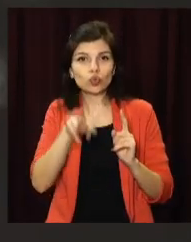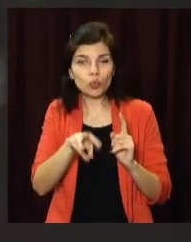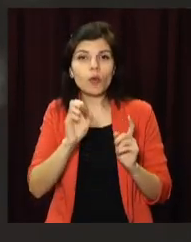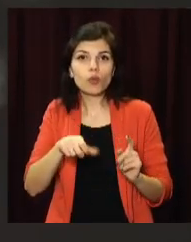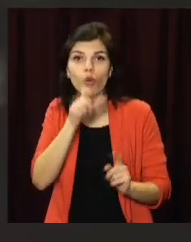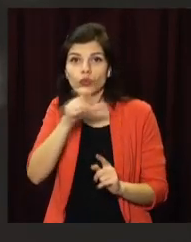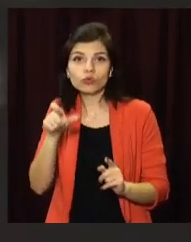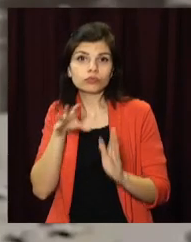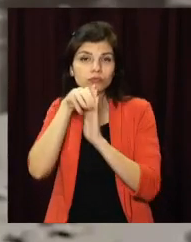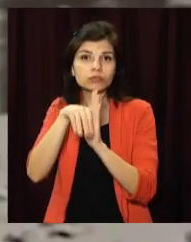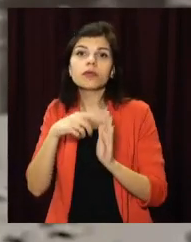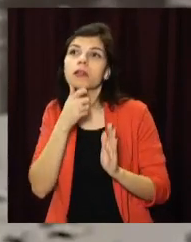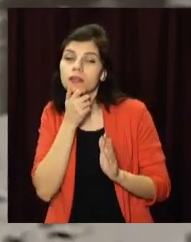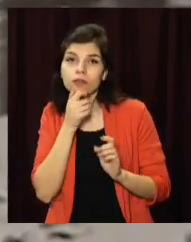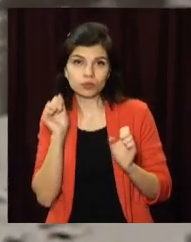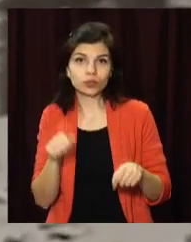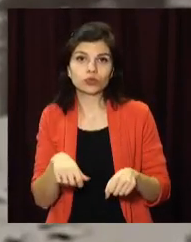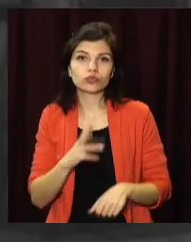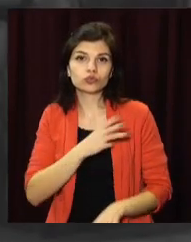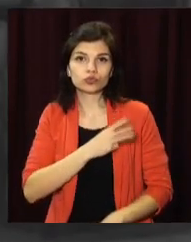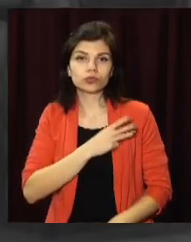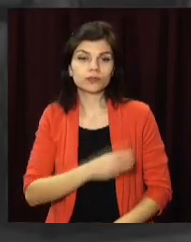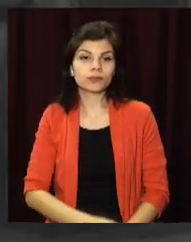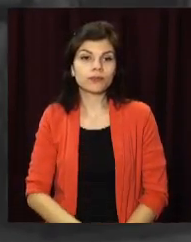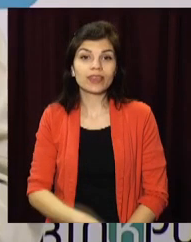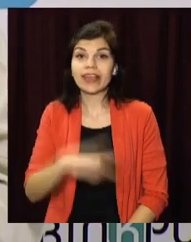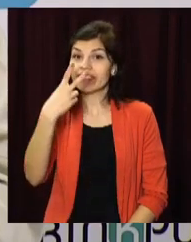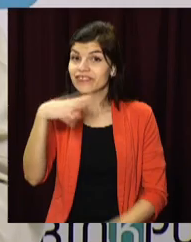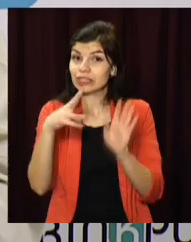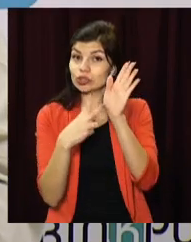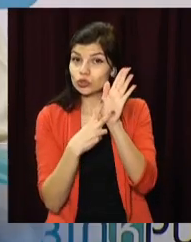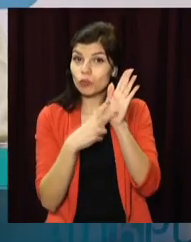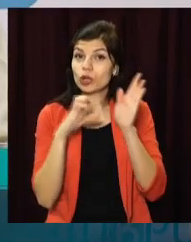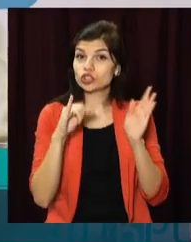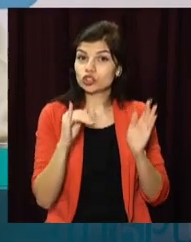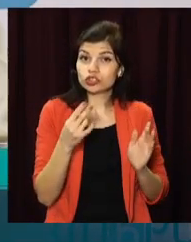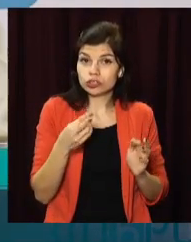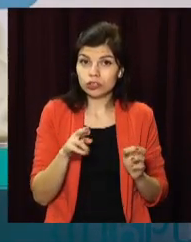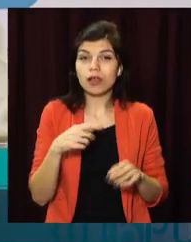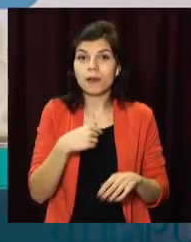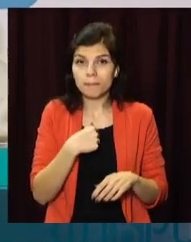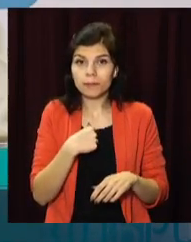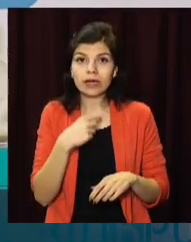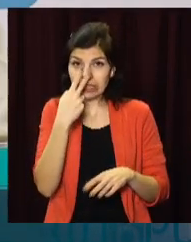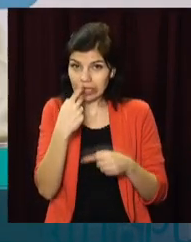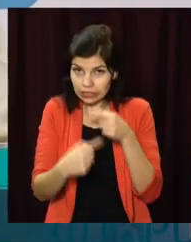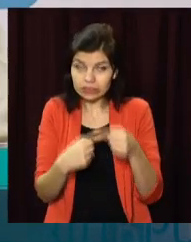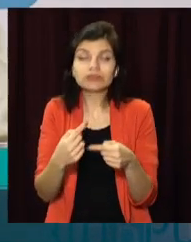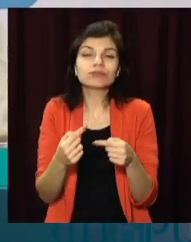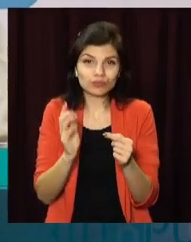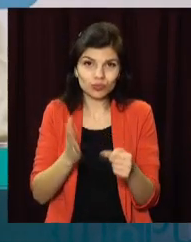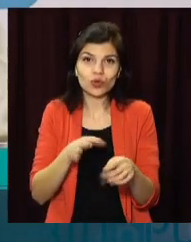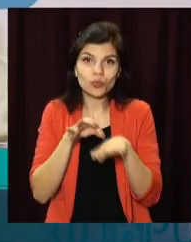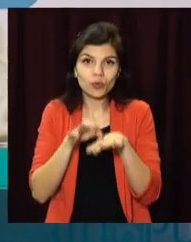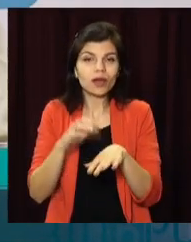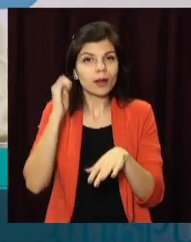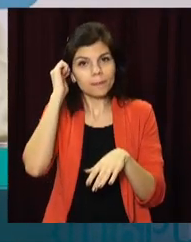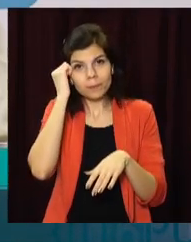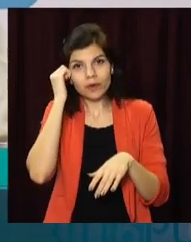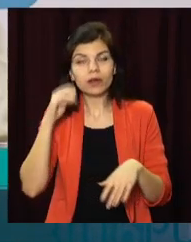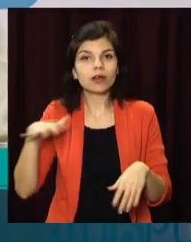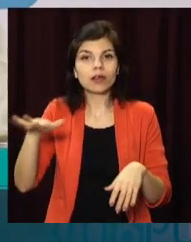Проведуть зум-конференцію, до якої можуть долучитися всі охочі. 27 січня безпосередньо ми традиційно проводимо